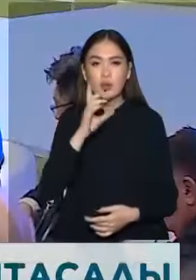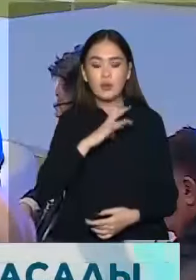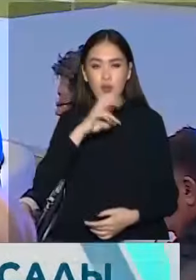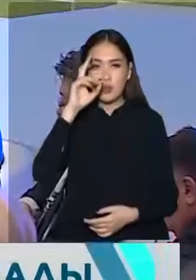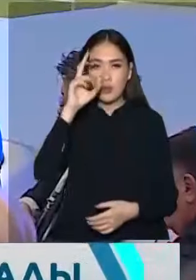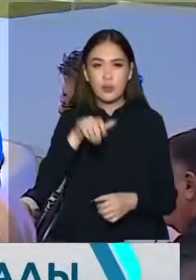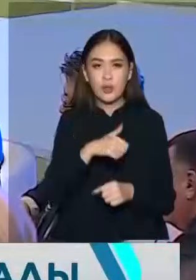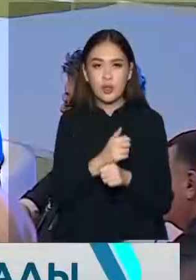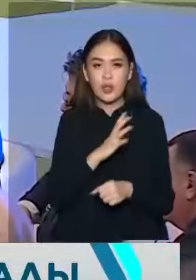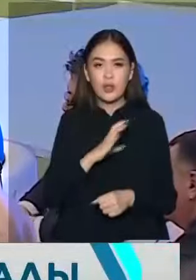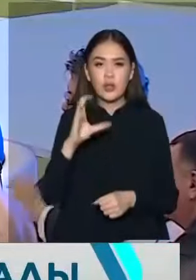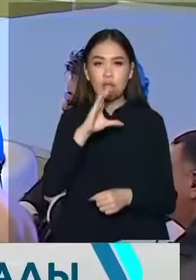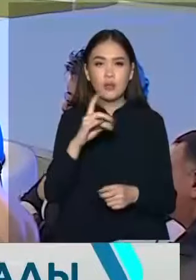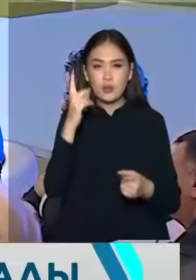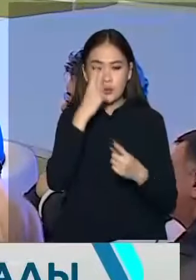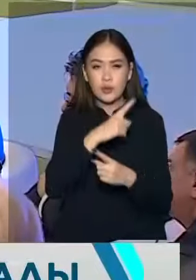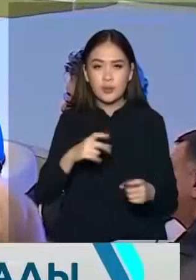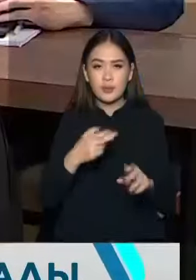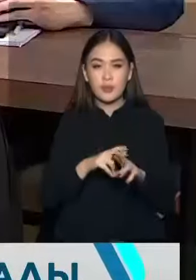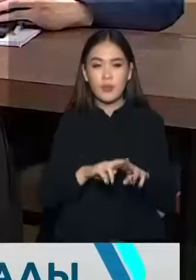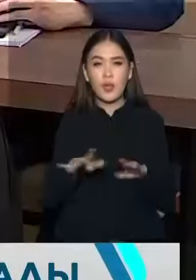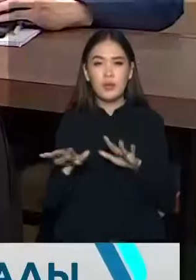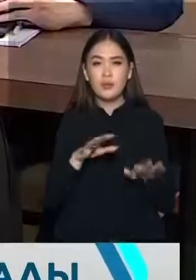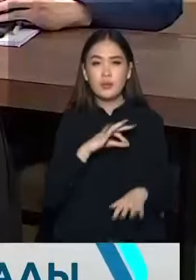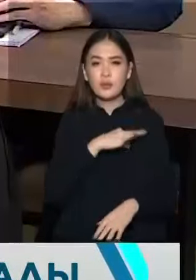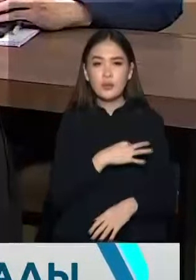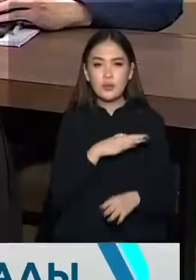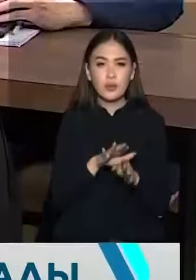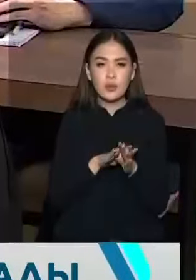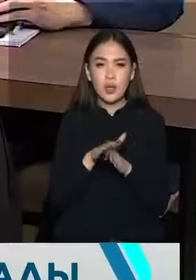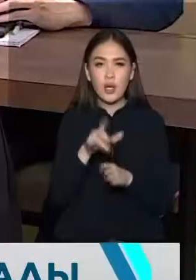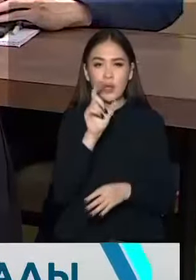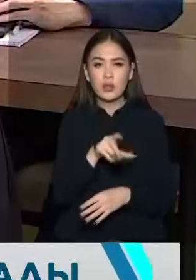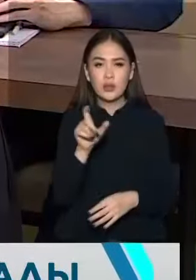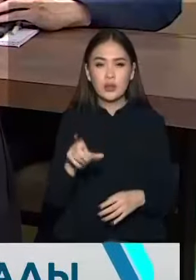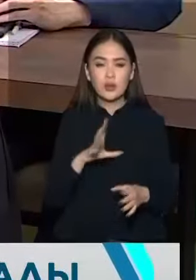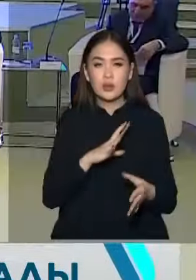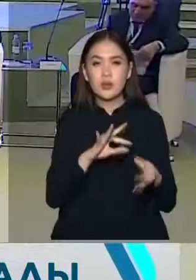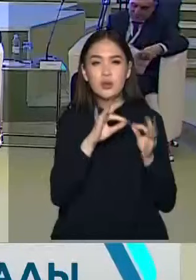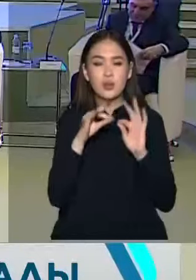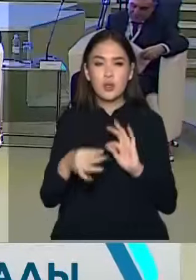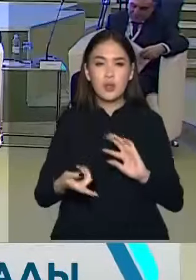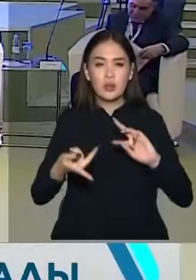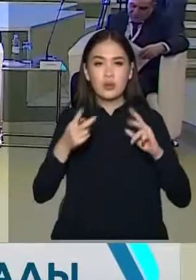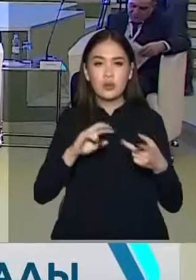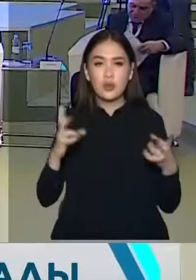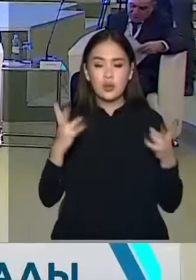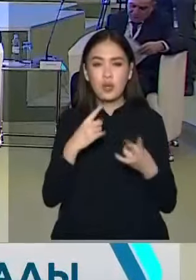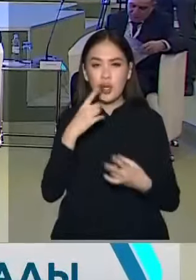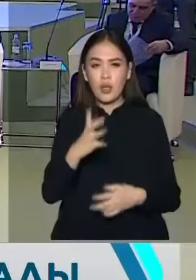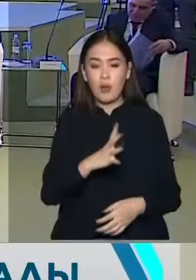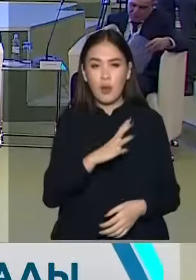басшысы қыркүйектегі жолдауында мемлекеттік қызмет істері агенттігін толыққанды адами ресурстар институтына айналдыру керек деген